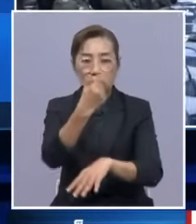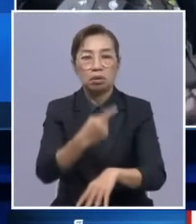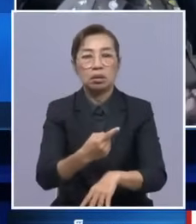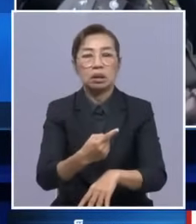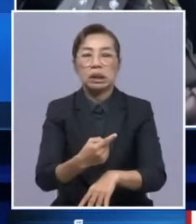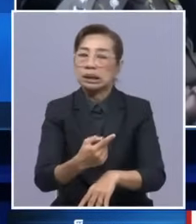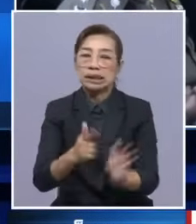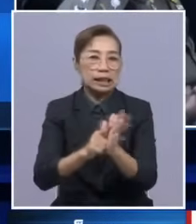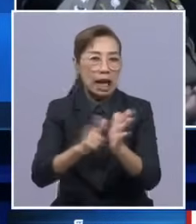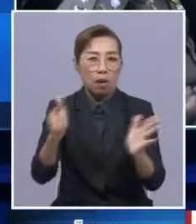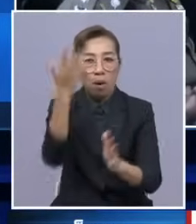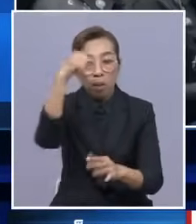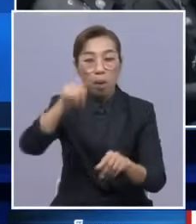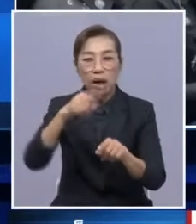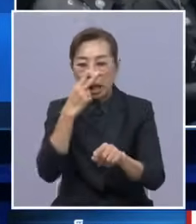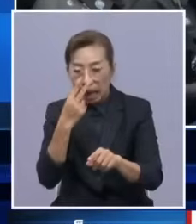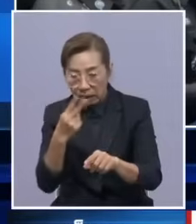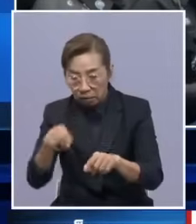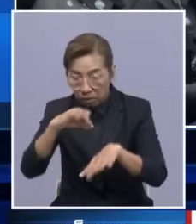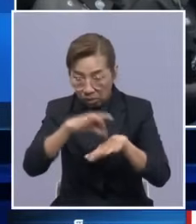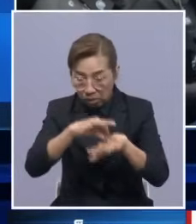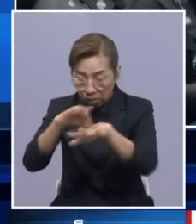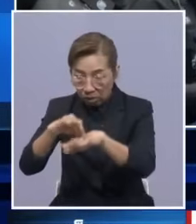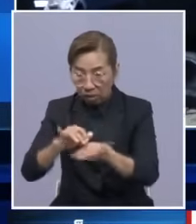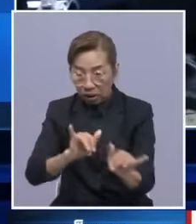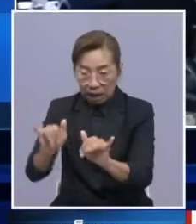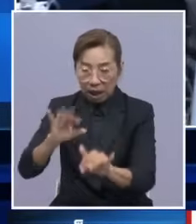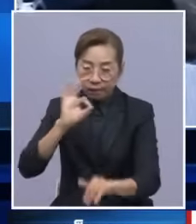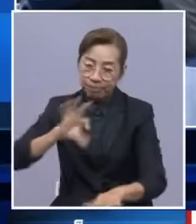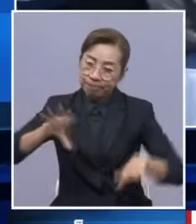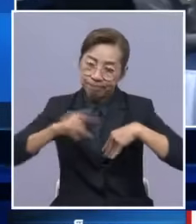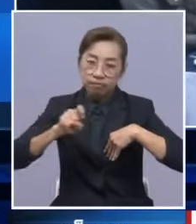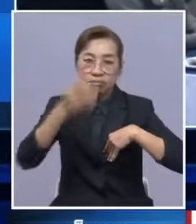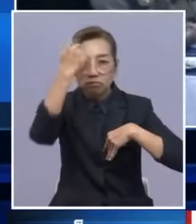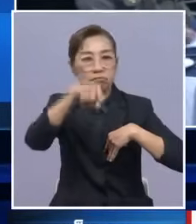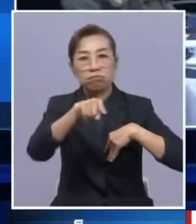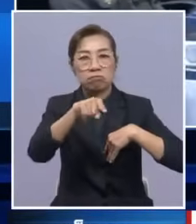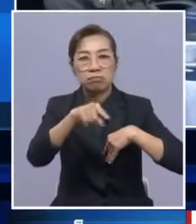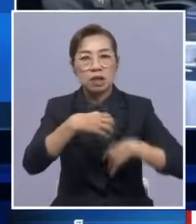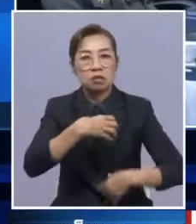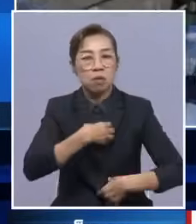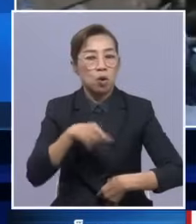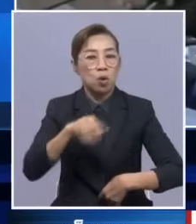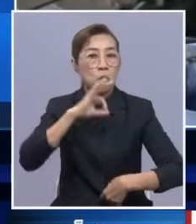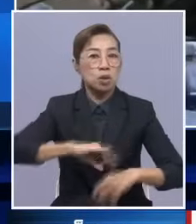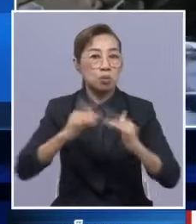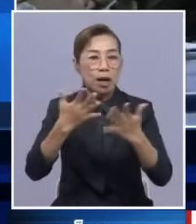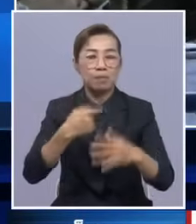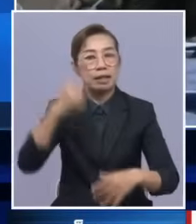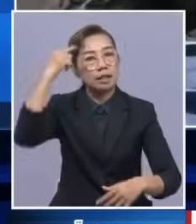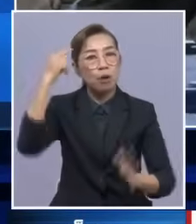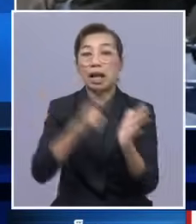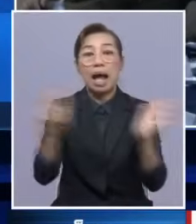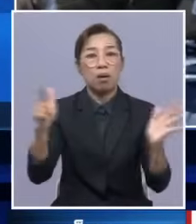กับผลการแต่งตั้งโยกย้ายที่เกิดขึ้นด้วยเหตุผลที่ลาออกก็คือต้องการดำรงระบบคุณธรรมให้องค์กรหวังว่า